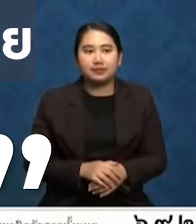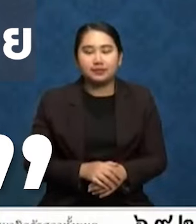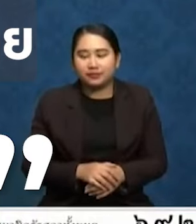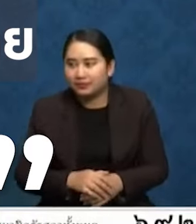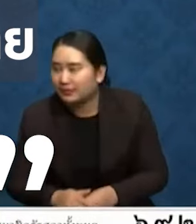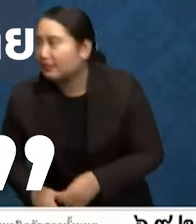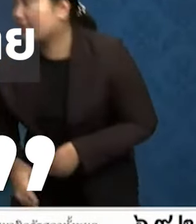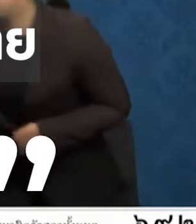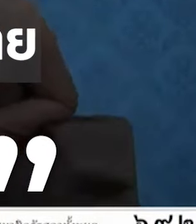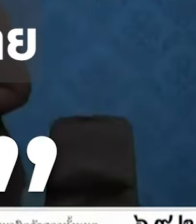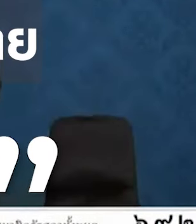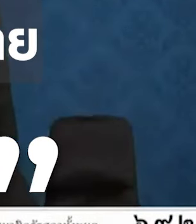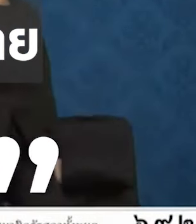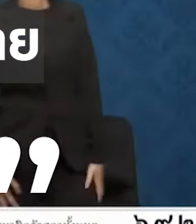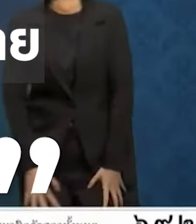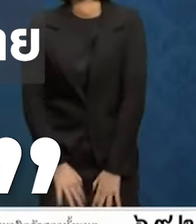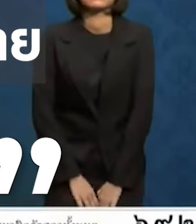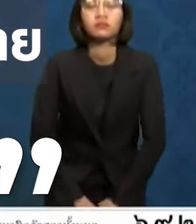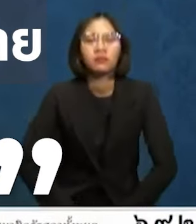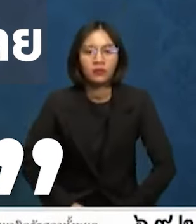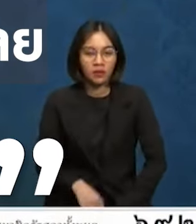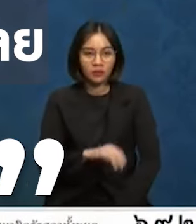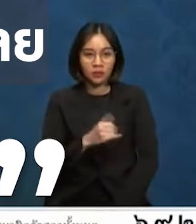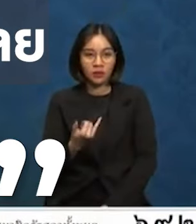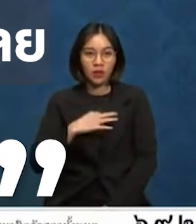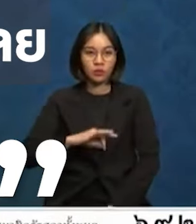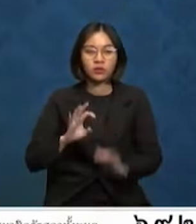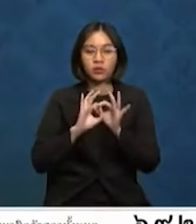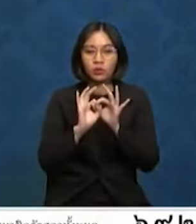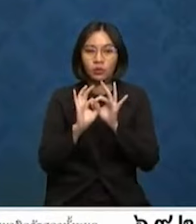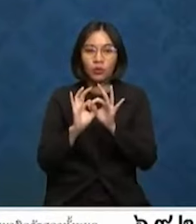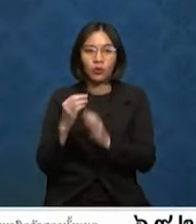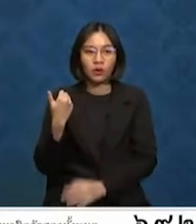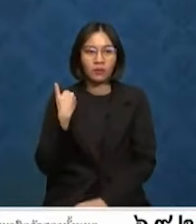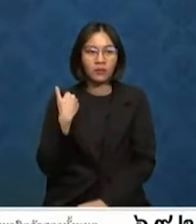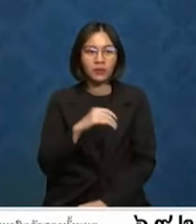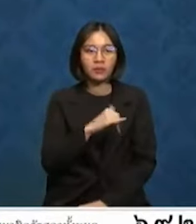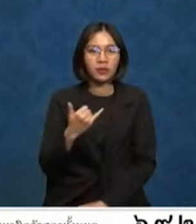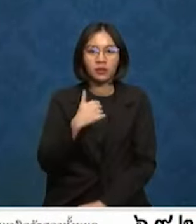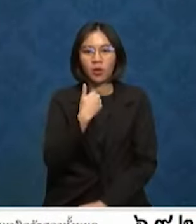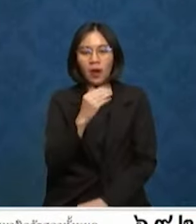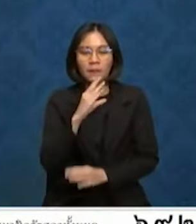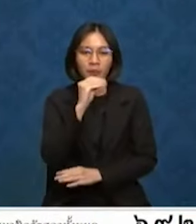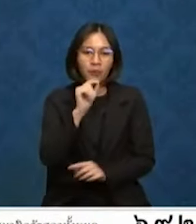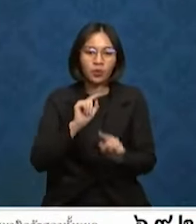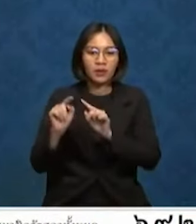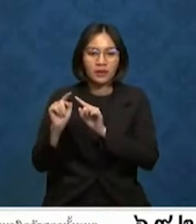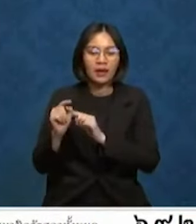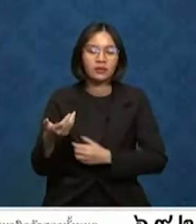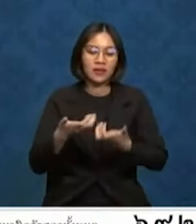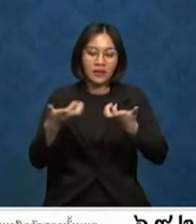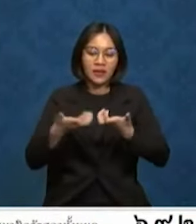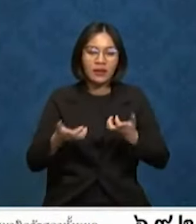บางเรื่องที่พูดกันมากวันนี้ก็เป็นเป็นความห่วงนะผมมองในแง่ดีเป็นห่วงบางเรื่องก็เป็นวาทกรรมเราก็แยกแยะ